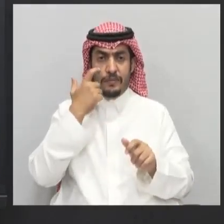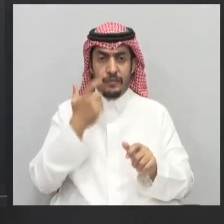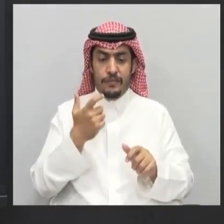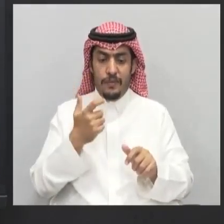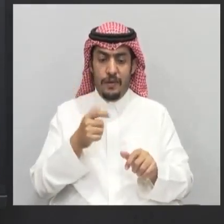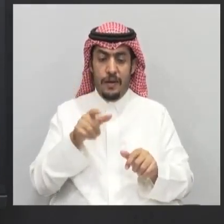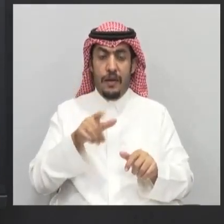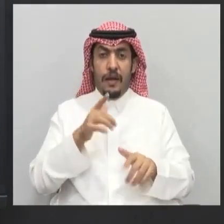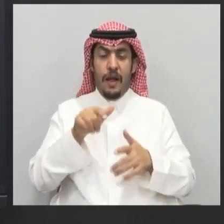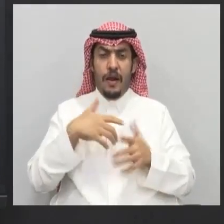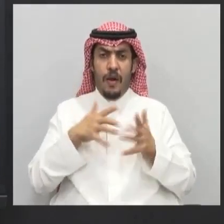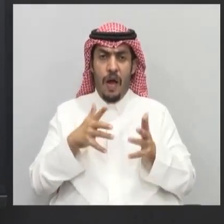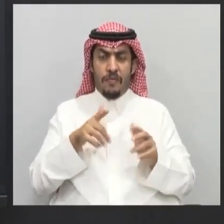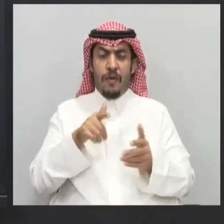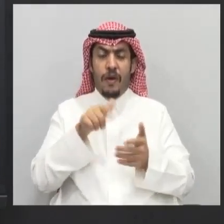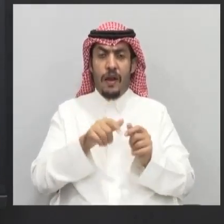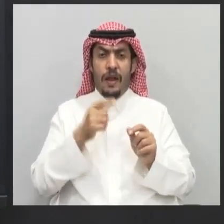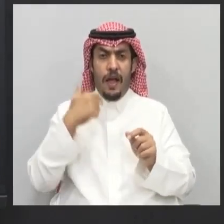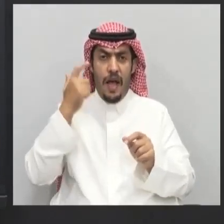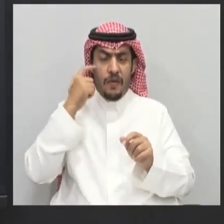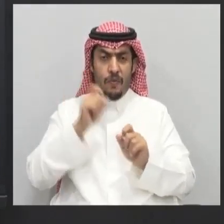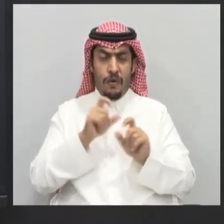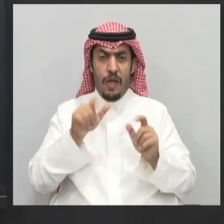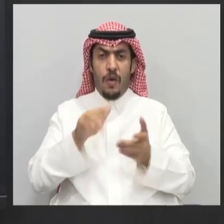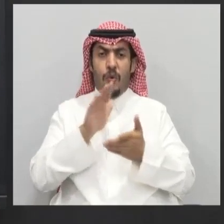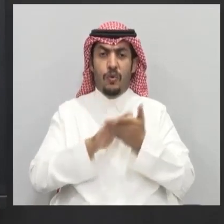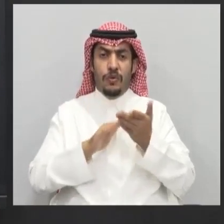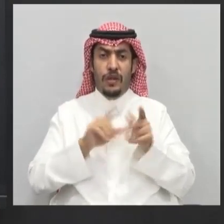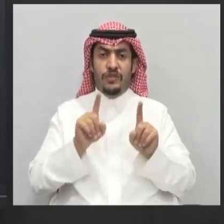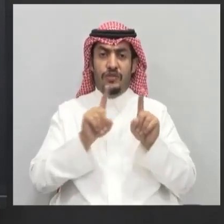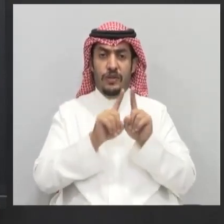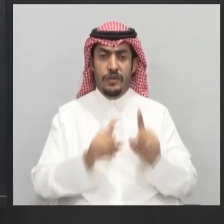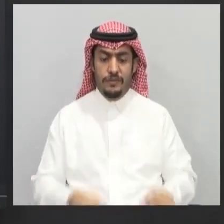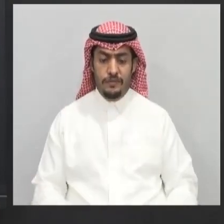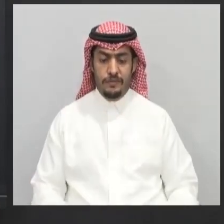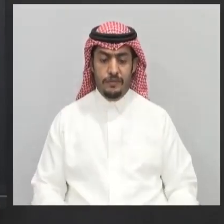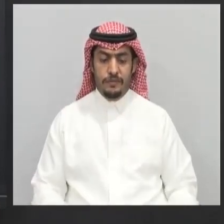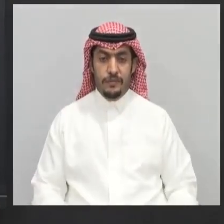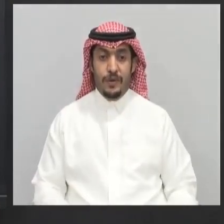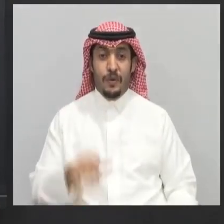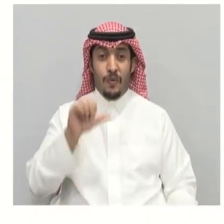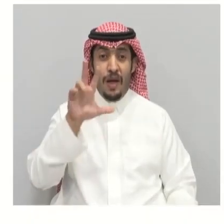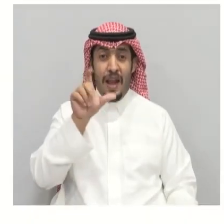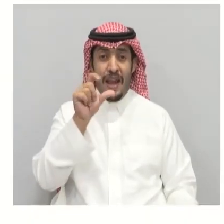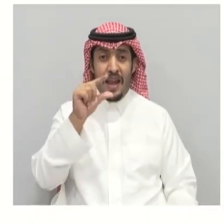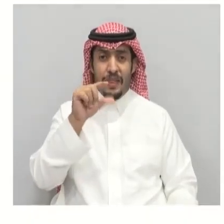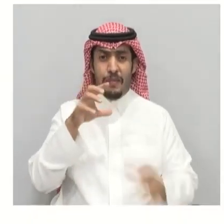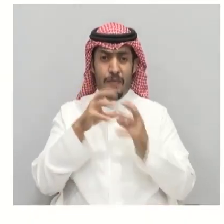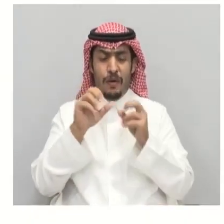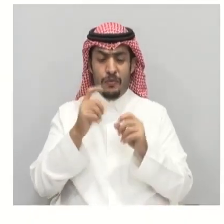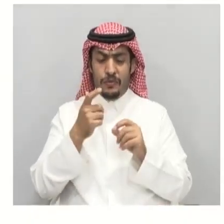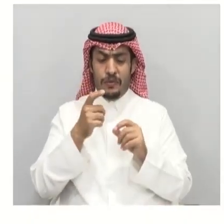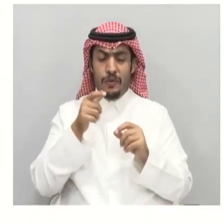هذا ان نخاف هو نعرف ونبين خطوره الشرك وند هو اخواني